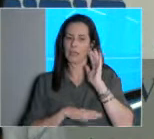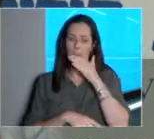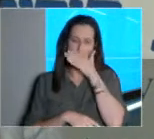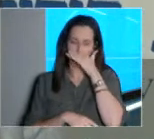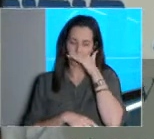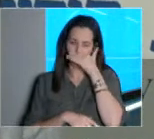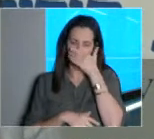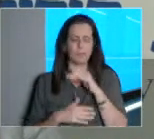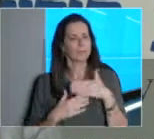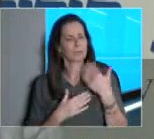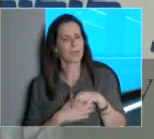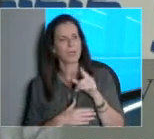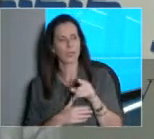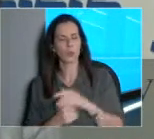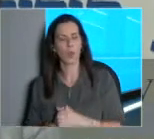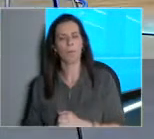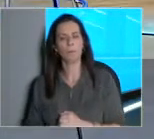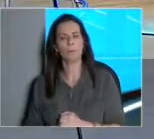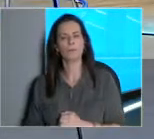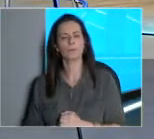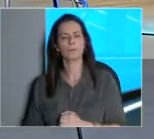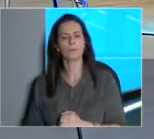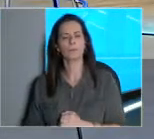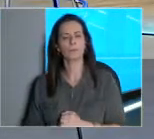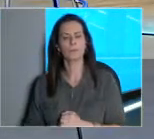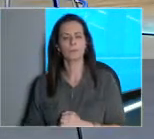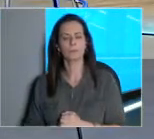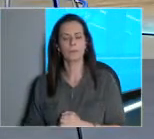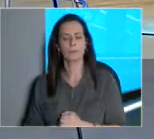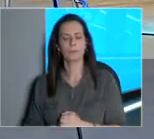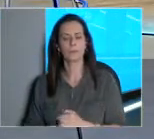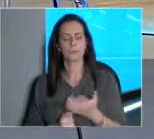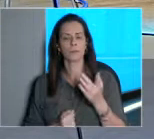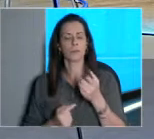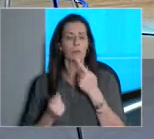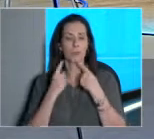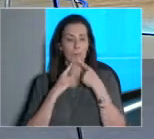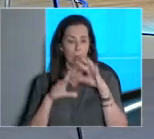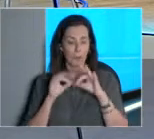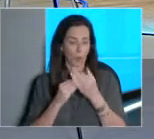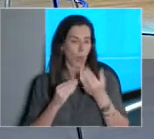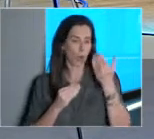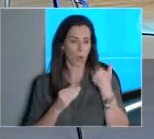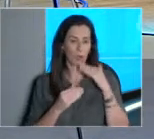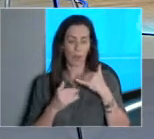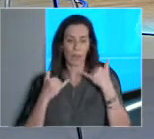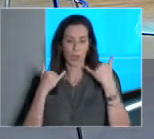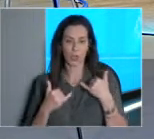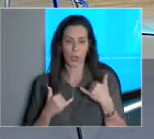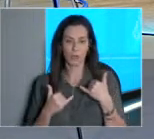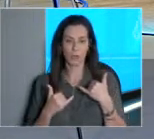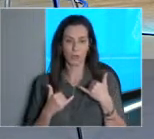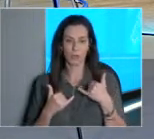לסיום, כן, לסיום, אורית פרקש הכהן, ניהלתם מסע ומתן גם בבחירות הקודמות וגם בבחירות